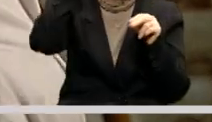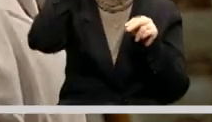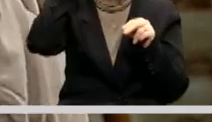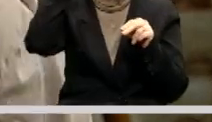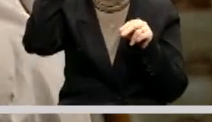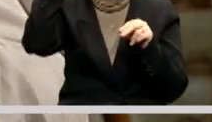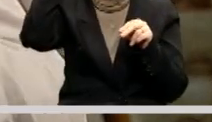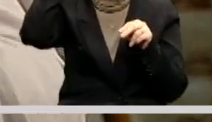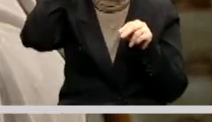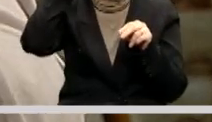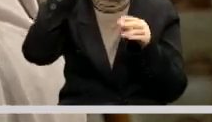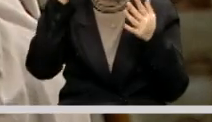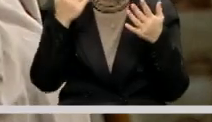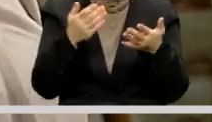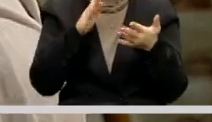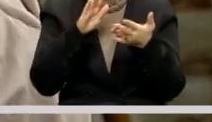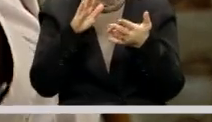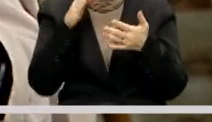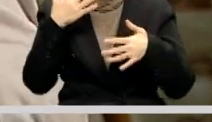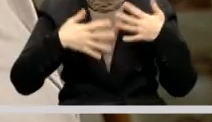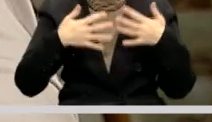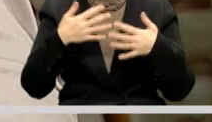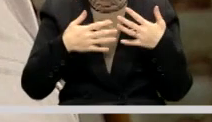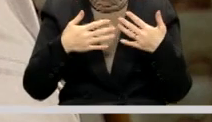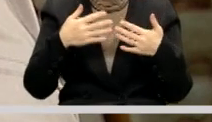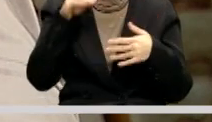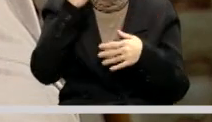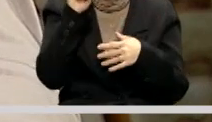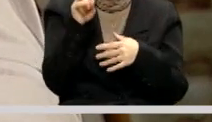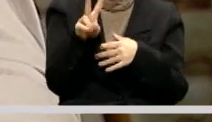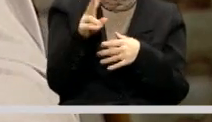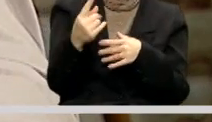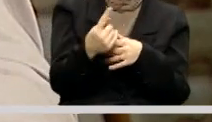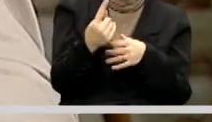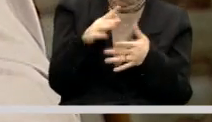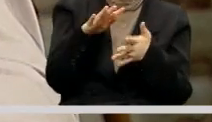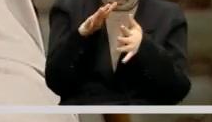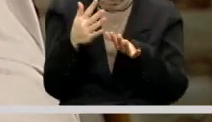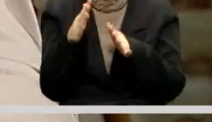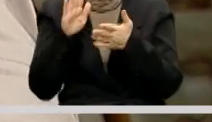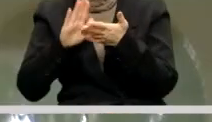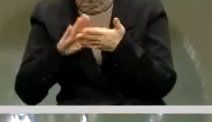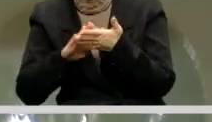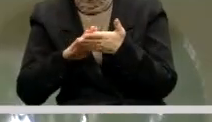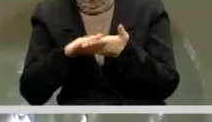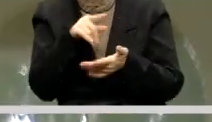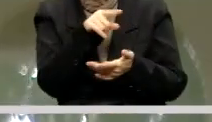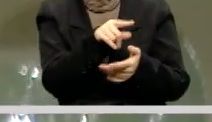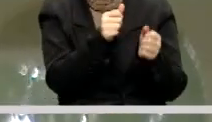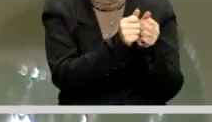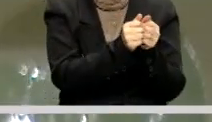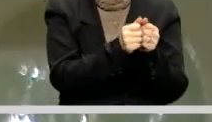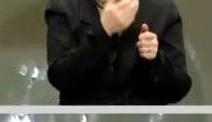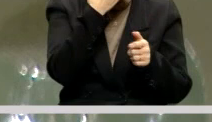bir arkadaş ortamında edindiğiniz, mutlu bir ortamda edindiğiniz ya da üzüntülü bir ortamda edindiğiniz bilgiden daha iyi olmuyor.